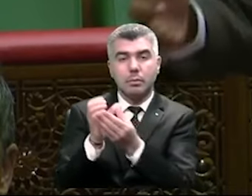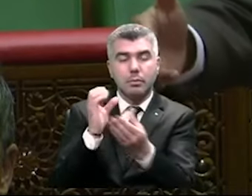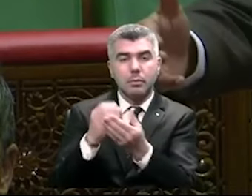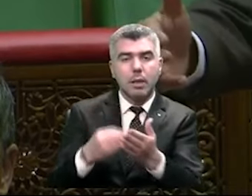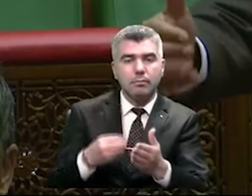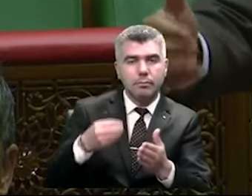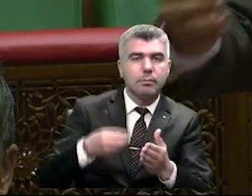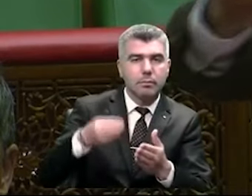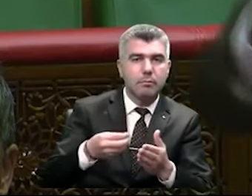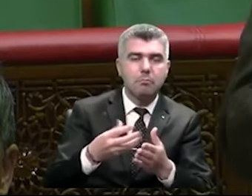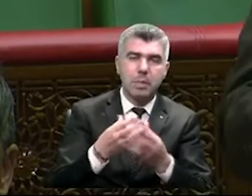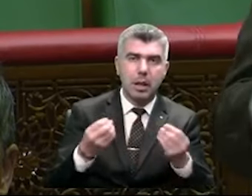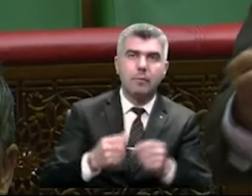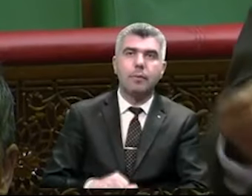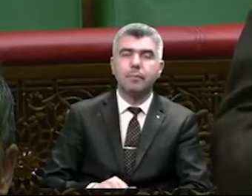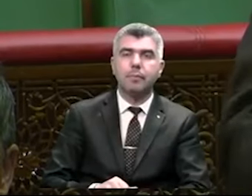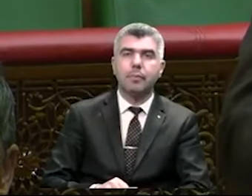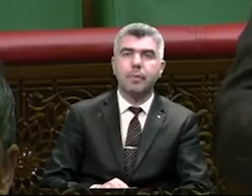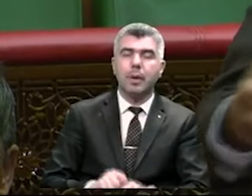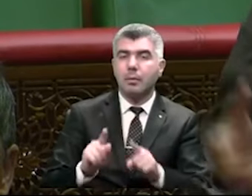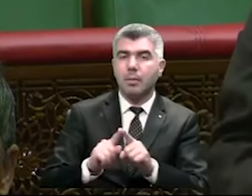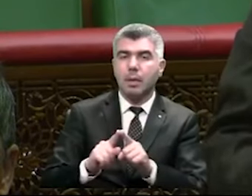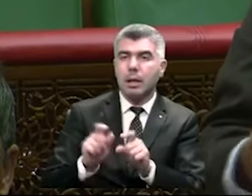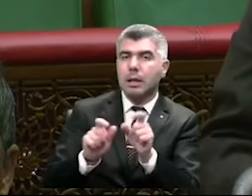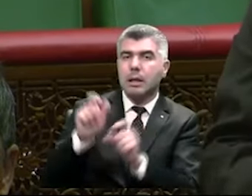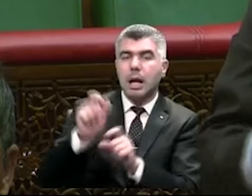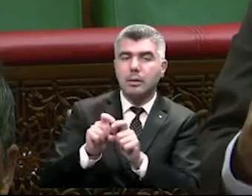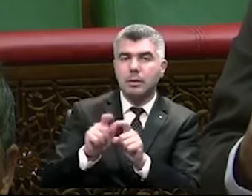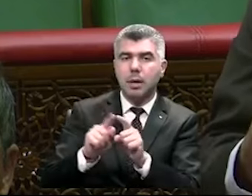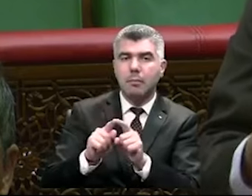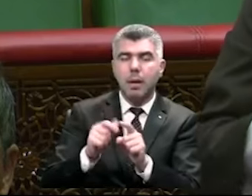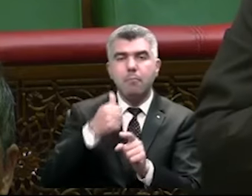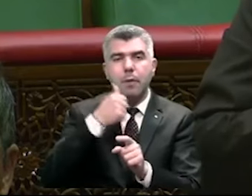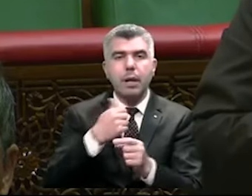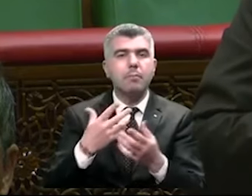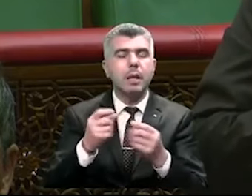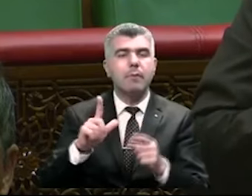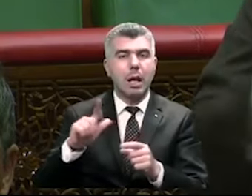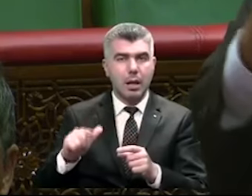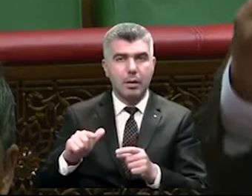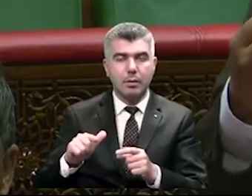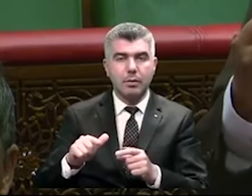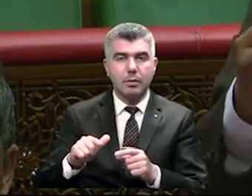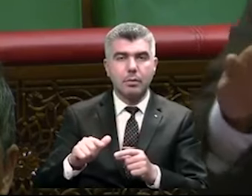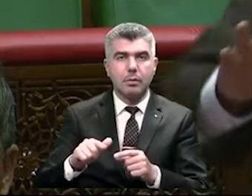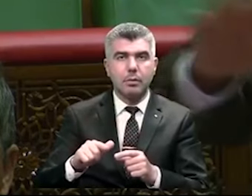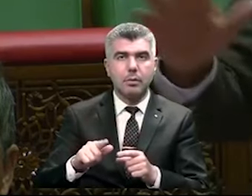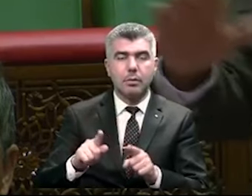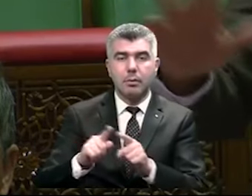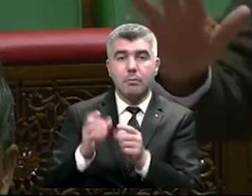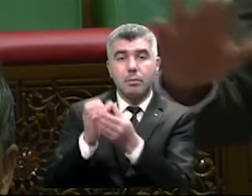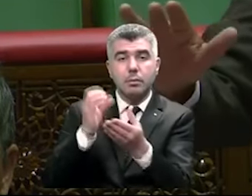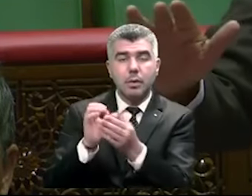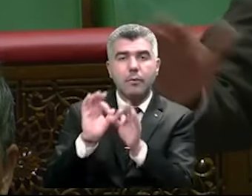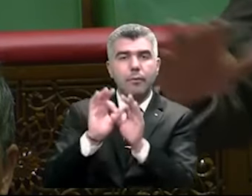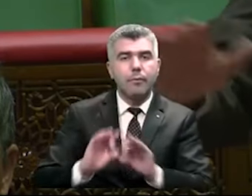كبير جدا جدا زياده على الناس كيمشي يهزوا بالخطه وانتما هشي ما عارفينه والناس ال ما كين هذا النقل المزدوج را ما يمكن